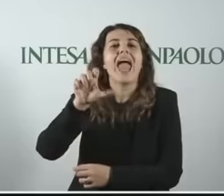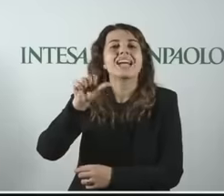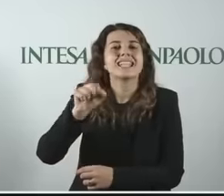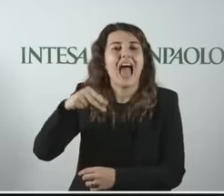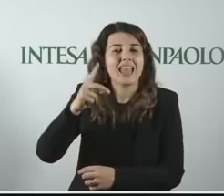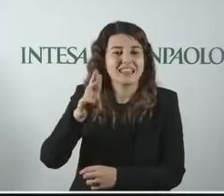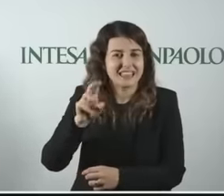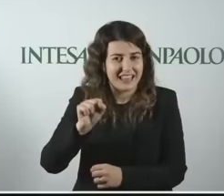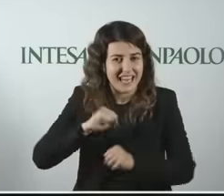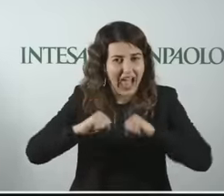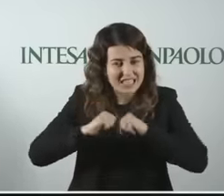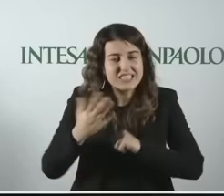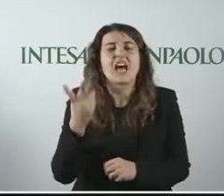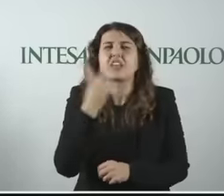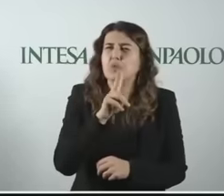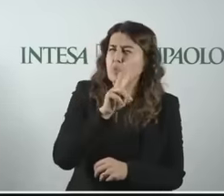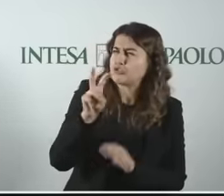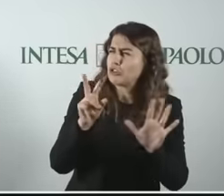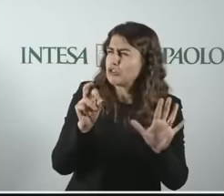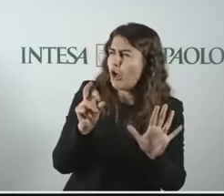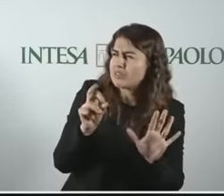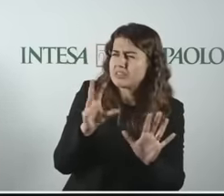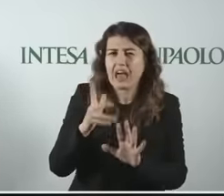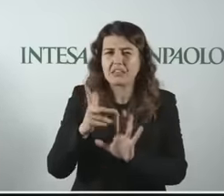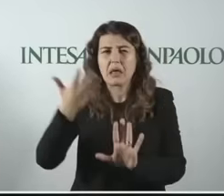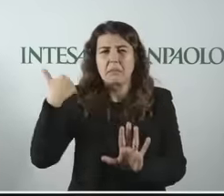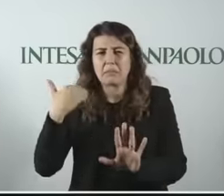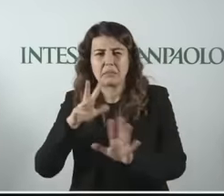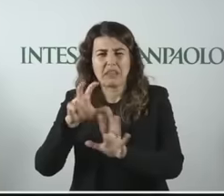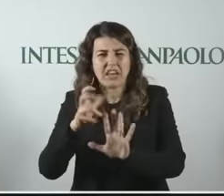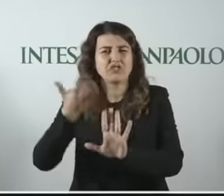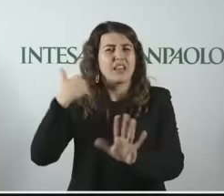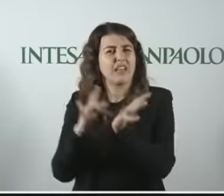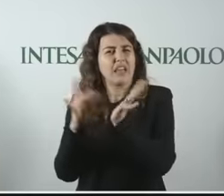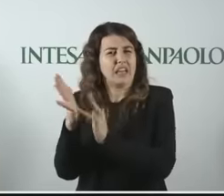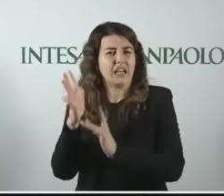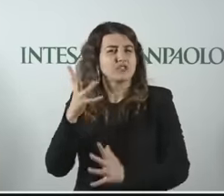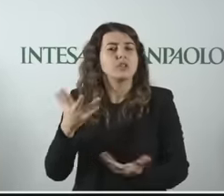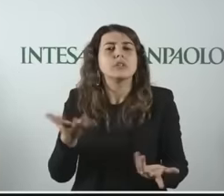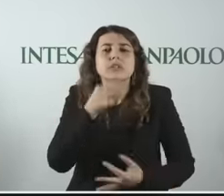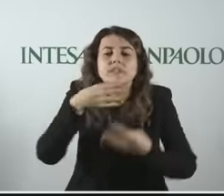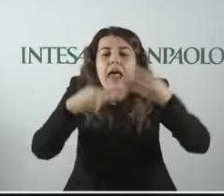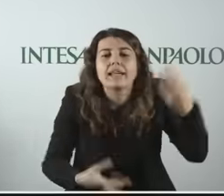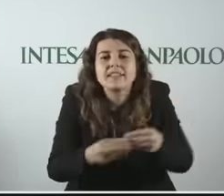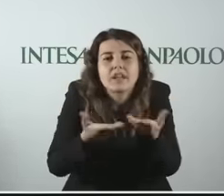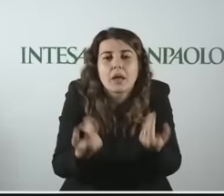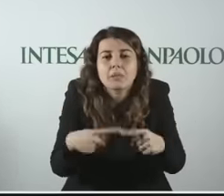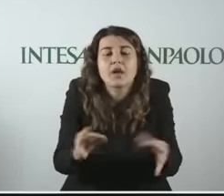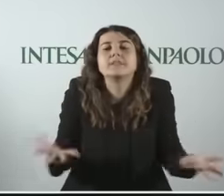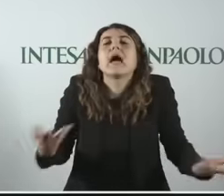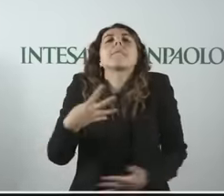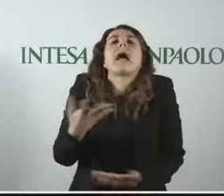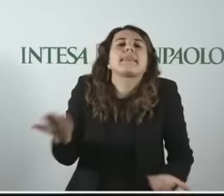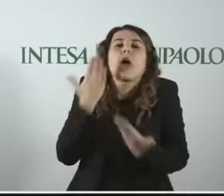al 300 al 280 avanti Crist prima non esisteva quindi insomma la lista è stata fatta in quel momento Matteo il